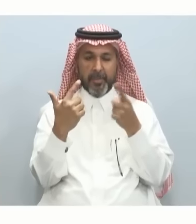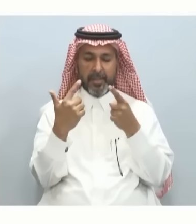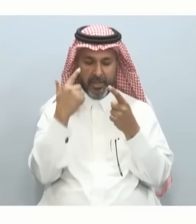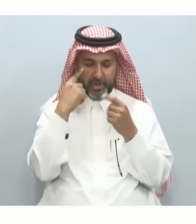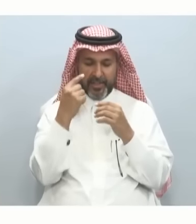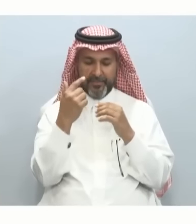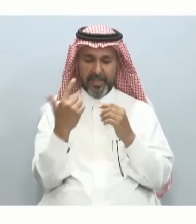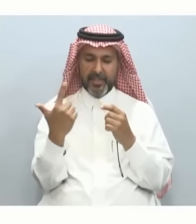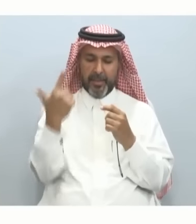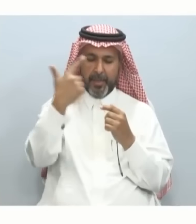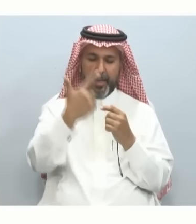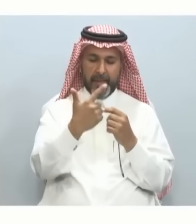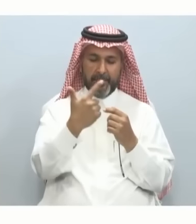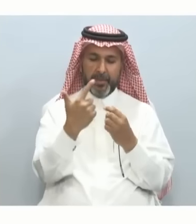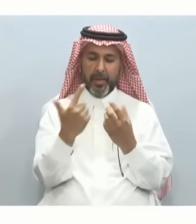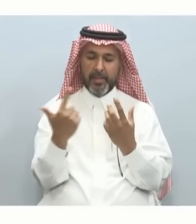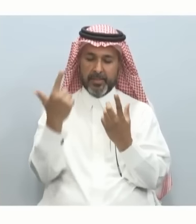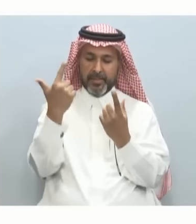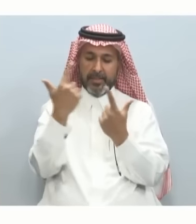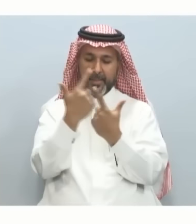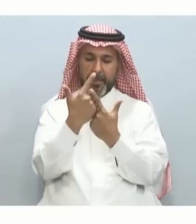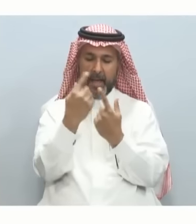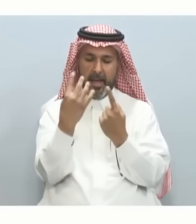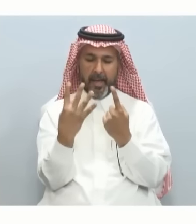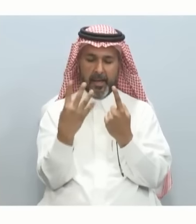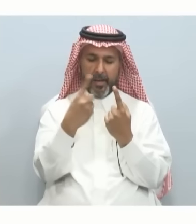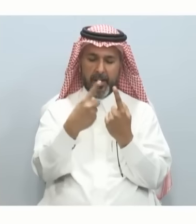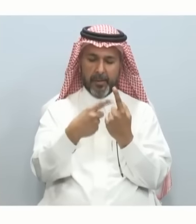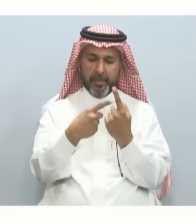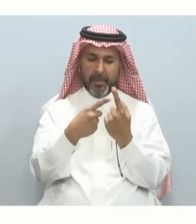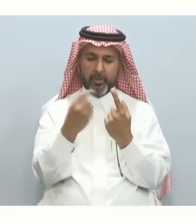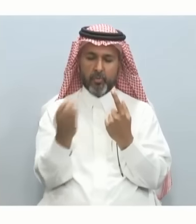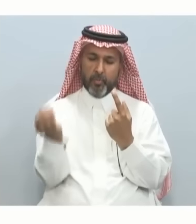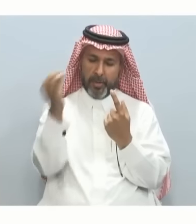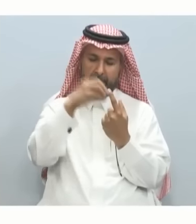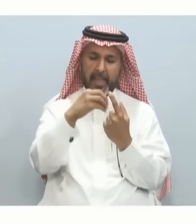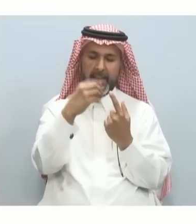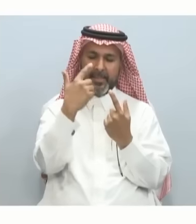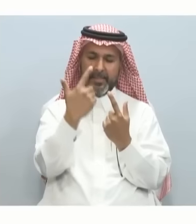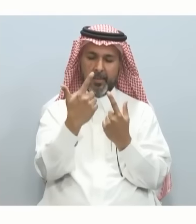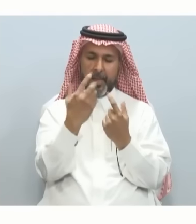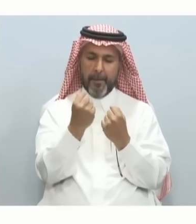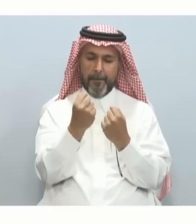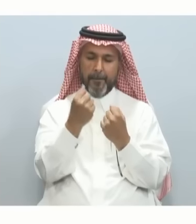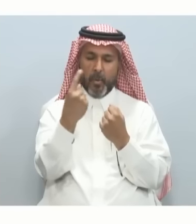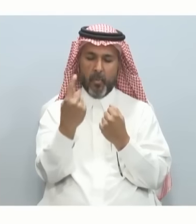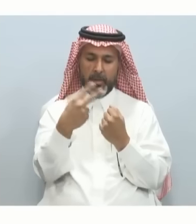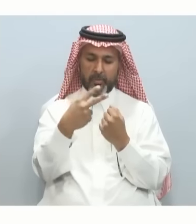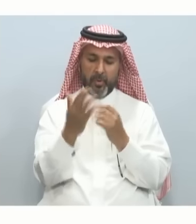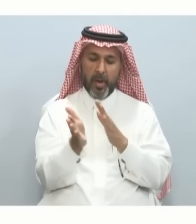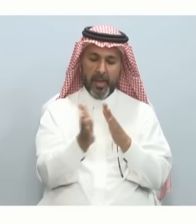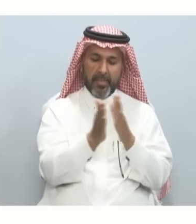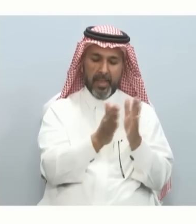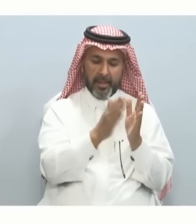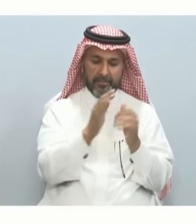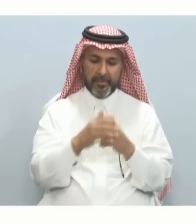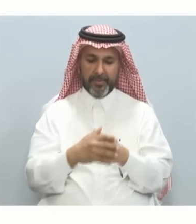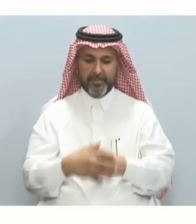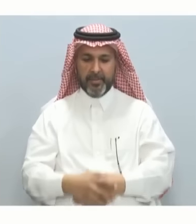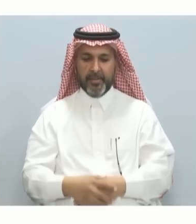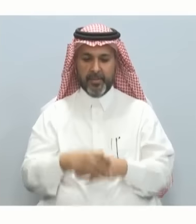21 28 35 42 49 56 63